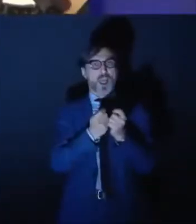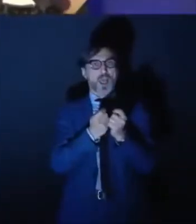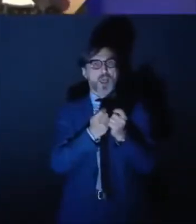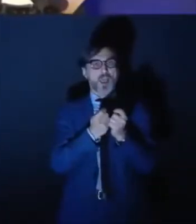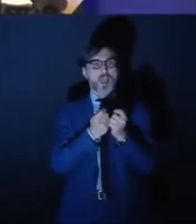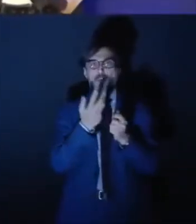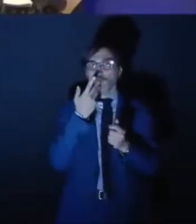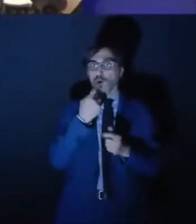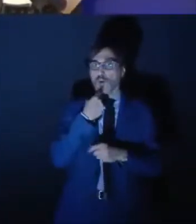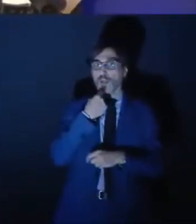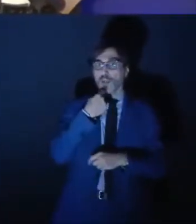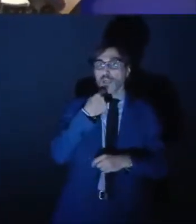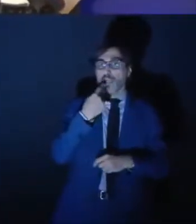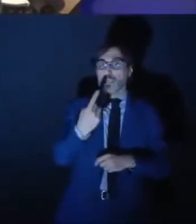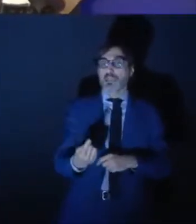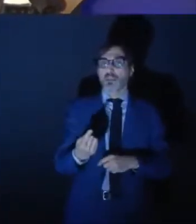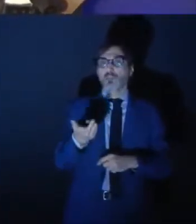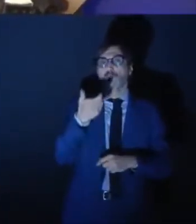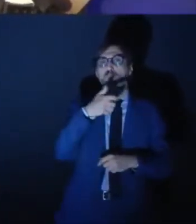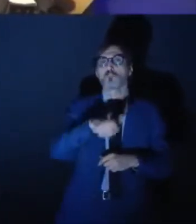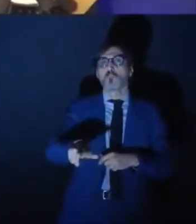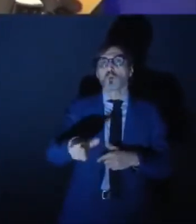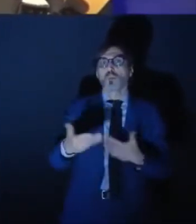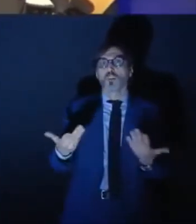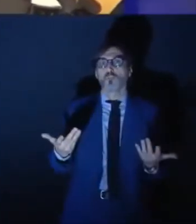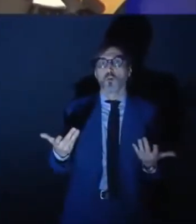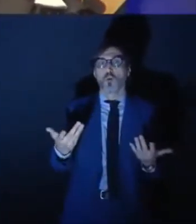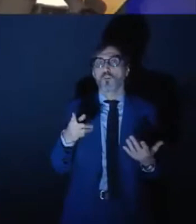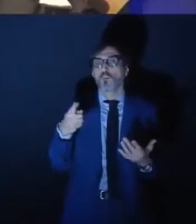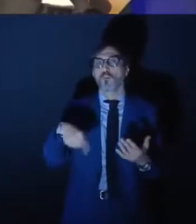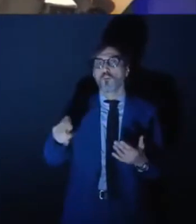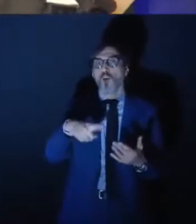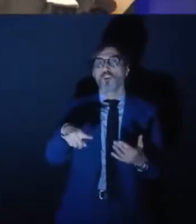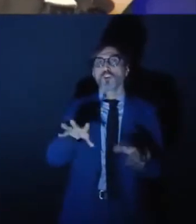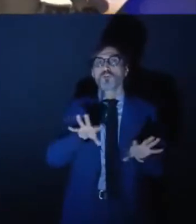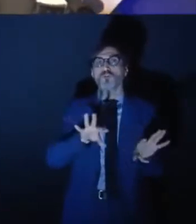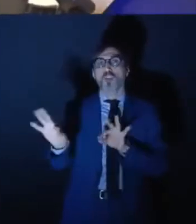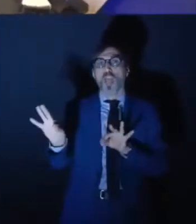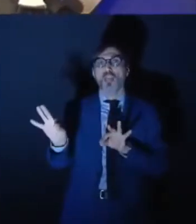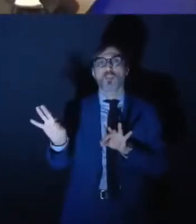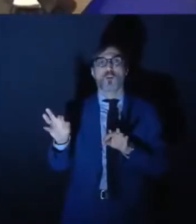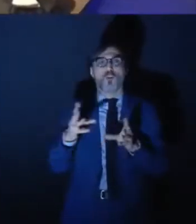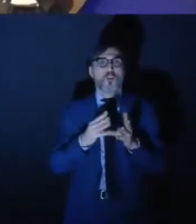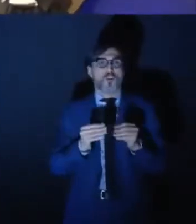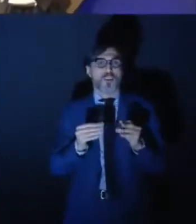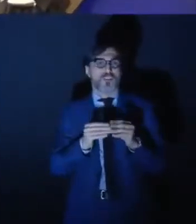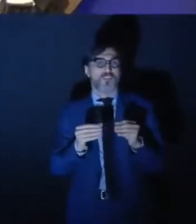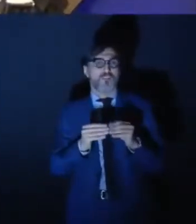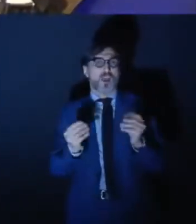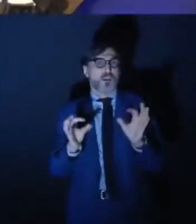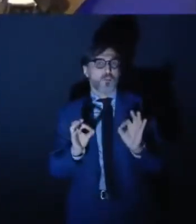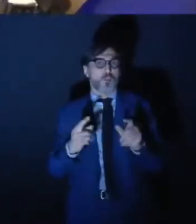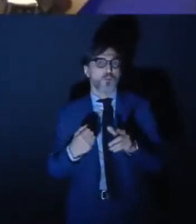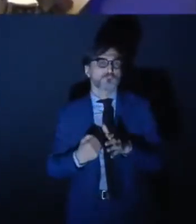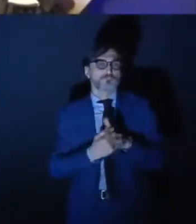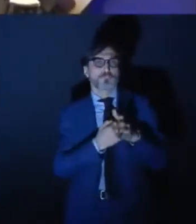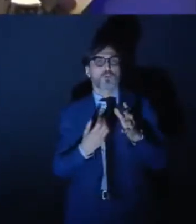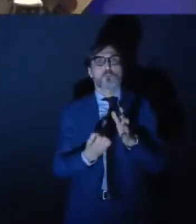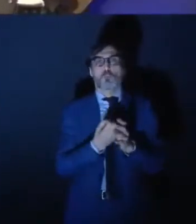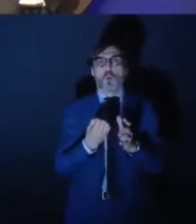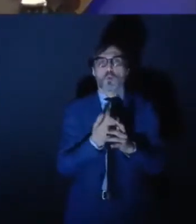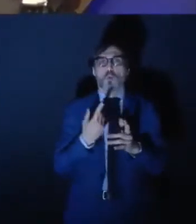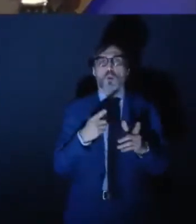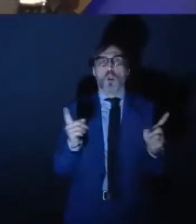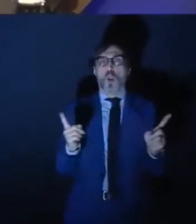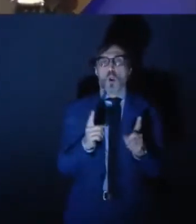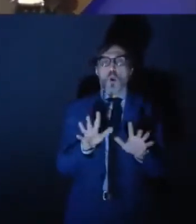anche anticipate del perché decidete di realizzare quindi di produrre questo questo